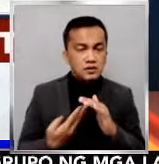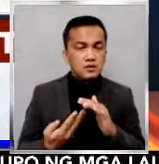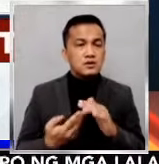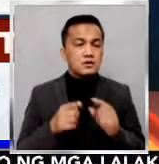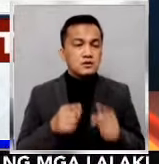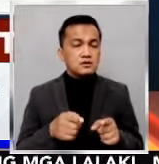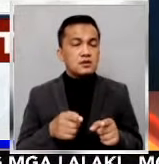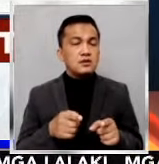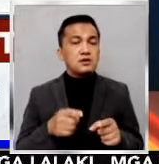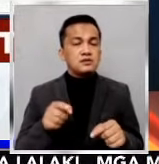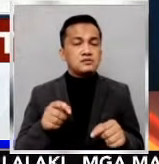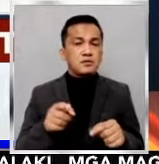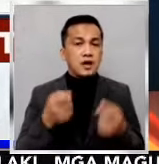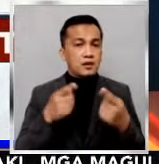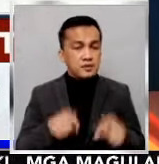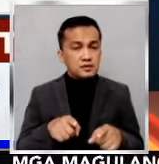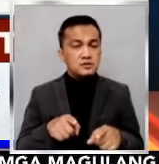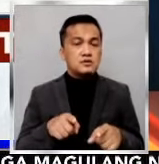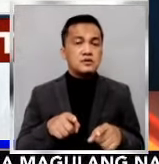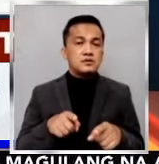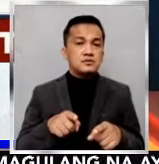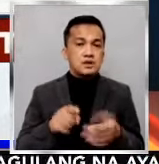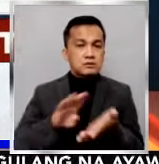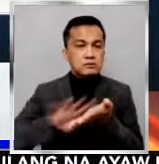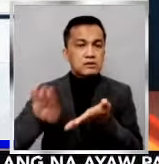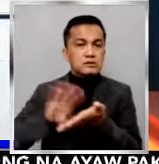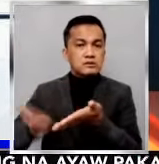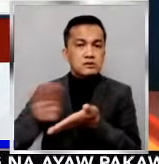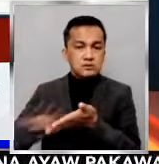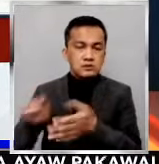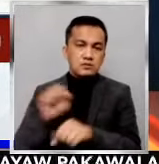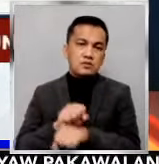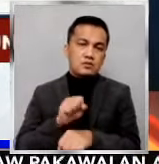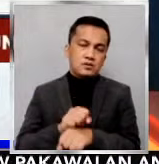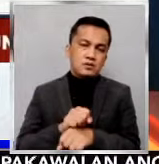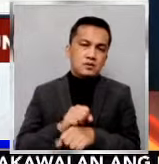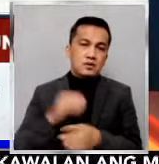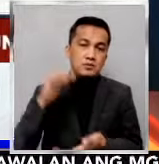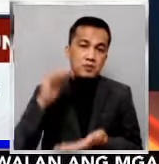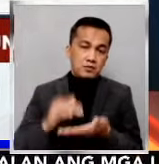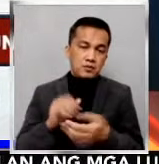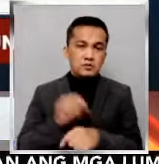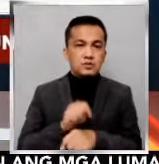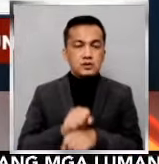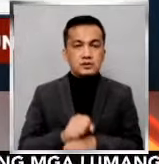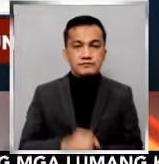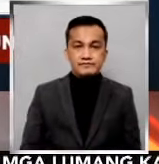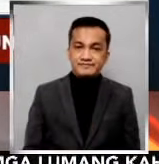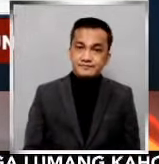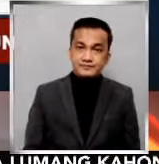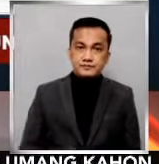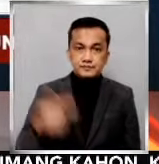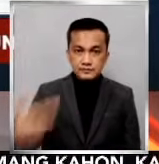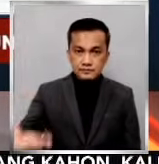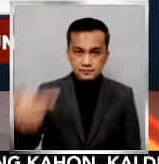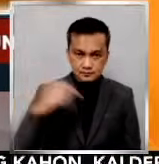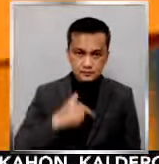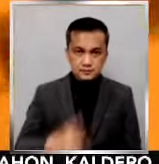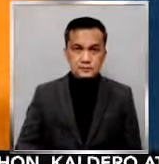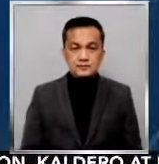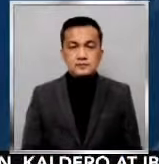ganyan, magli-layoff rin ng empleyado, magbabawas sila. Ian Cruz, Nakatutok, 24 Oras.